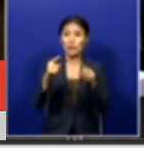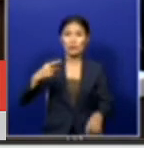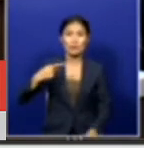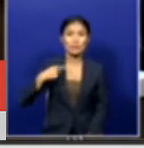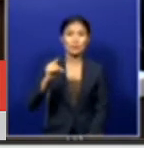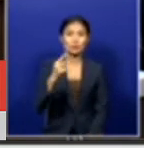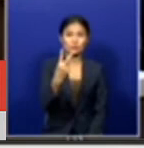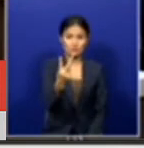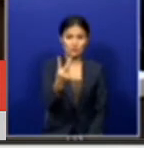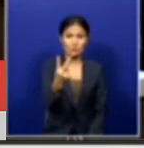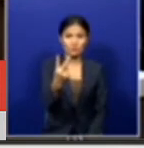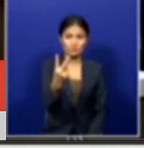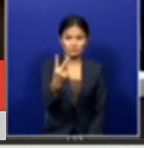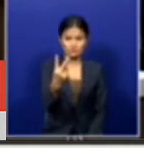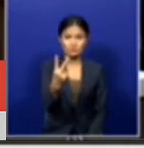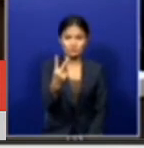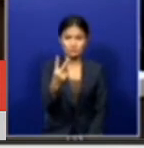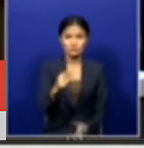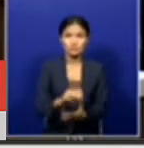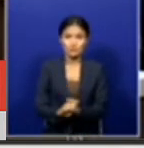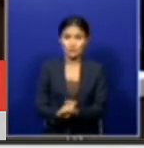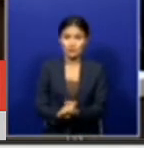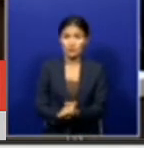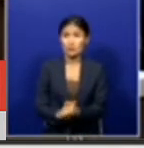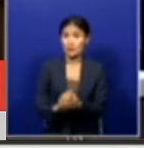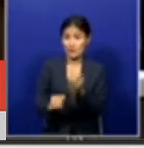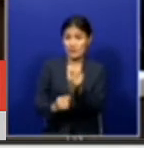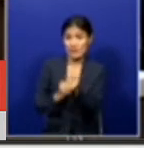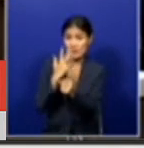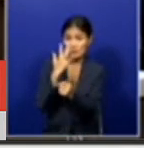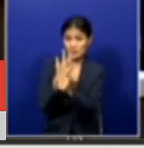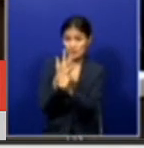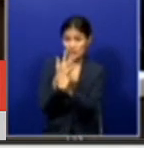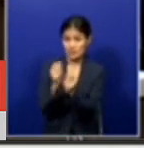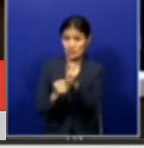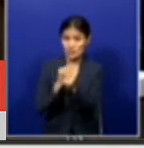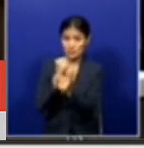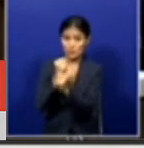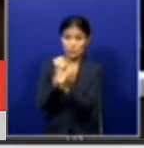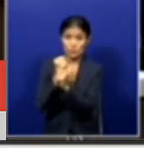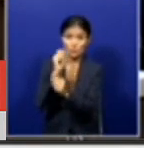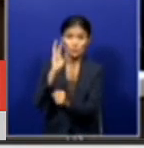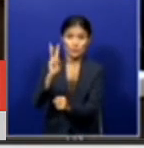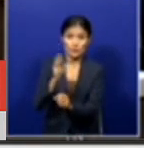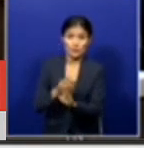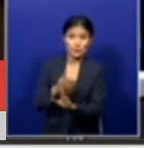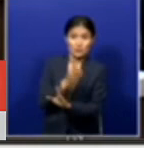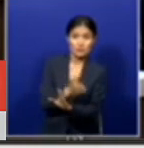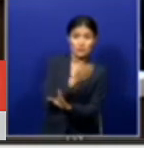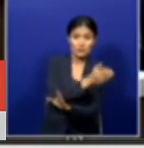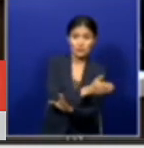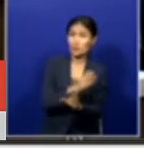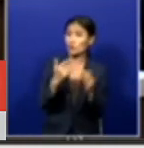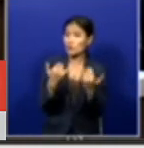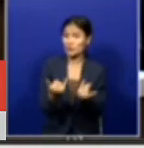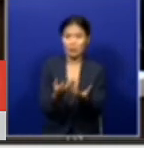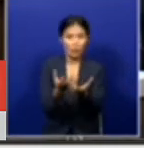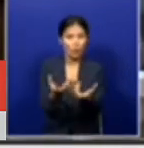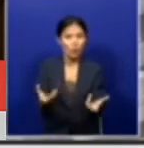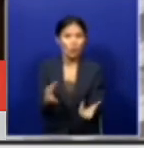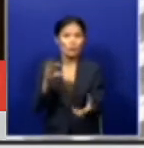ท่านประธานที่เคารพครับช่วง 5-6 ปีที่ผ่านมาสินค้าเกษตรราคาตกต่ำ